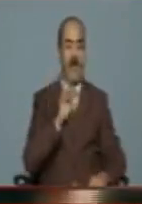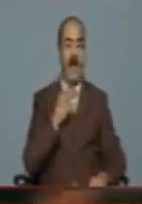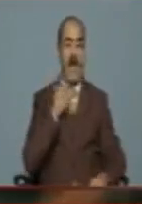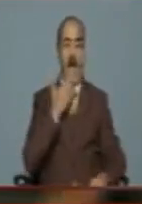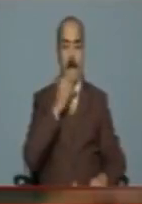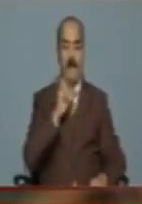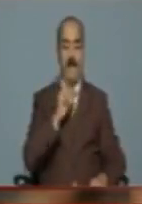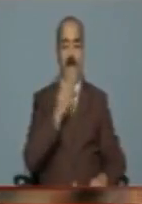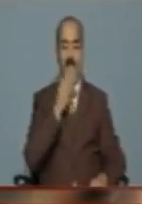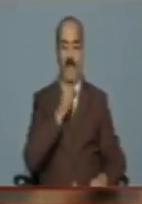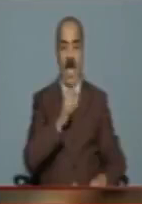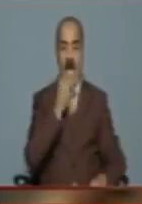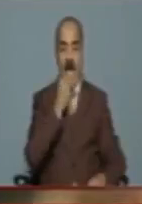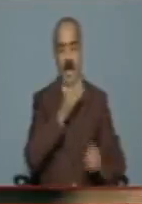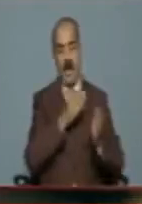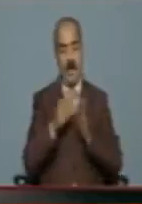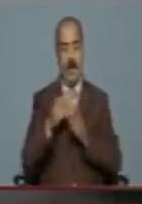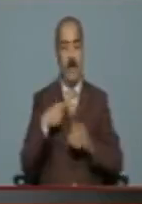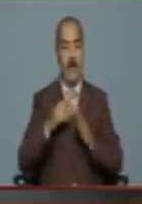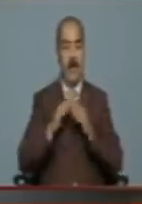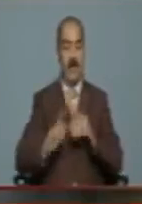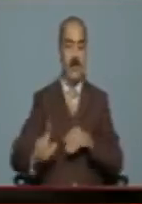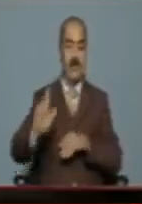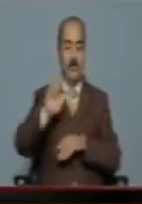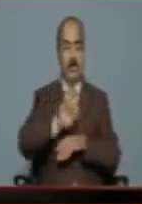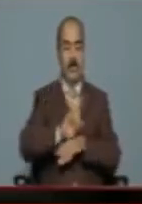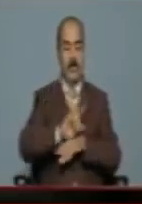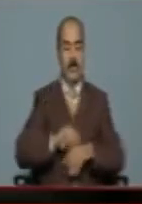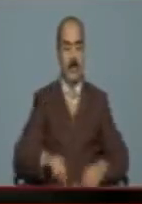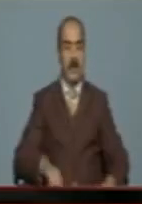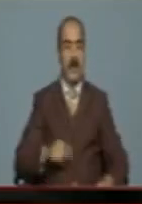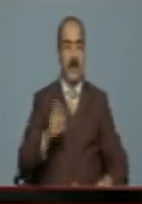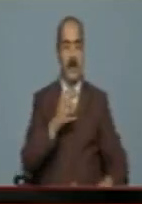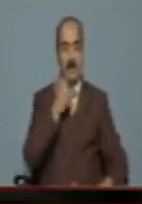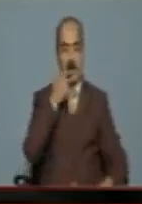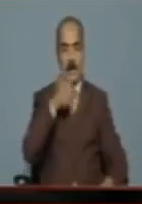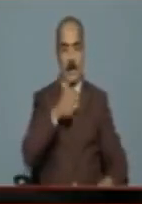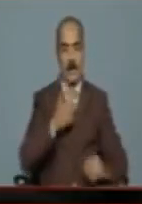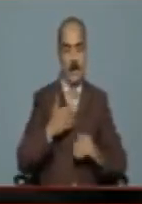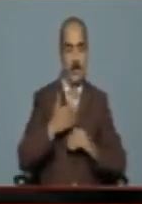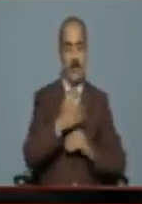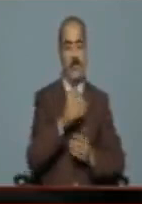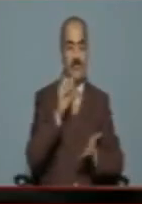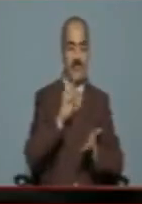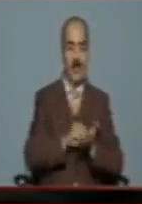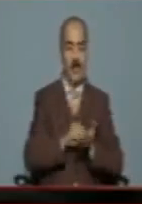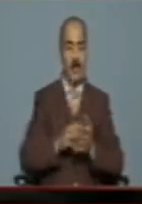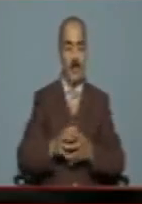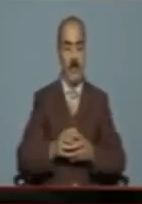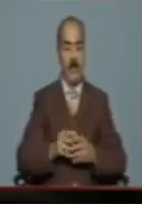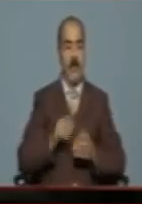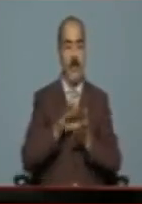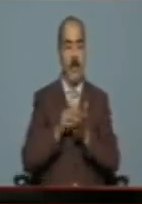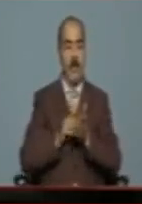الفتاح السيسي، بمنصب رئيس الجمهورية لمدة 6 سنوات ميلادية تبدأ من